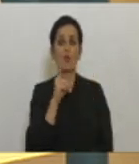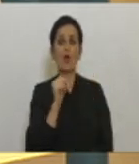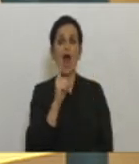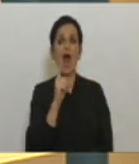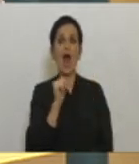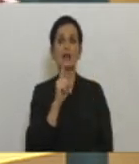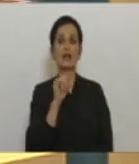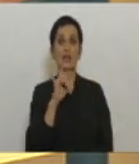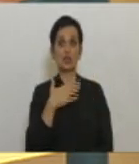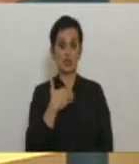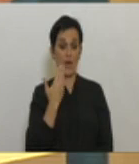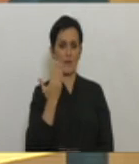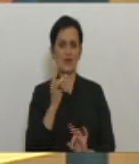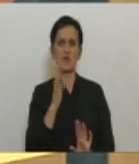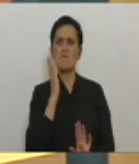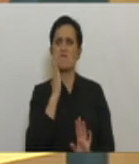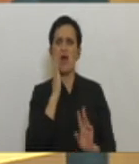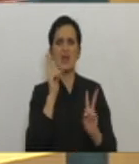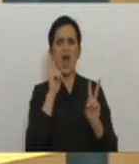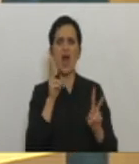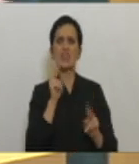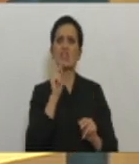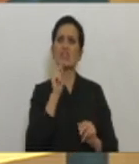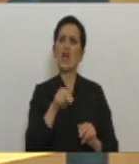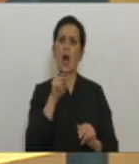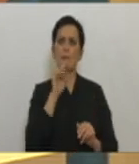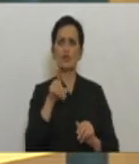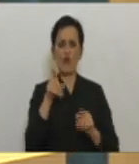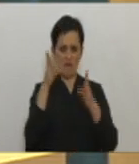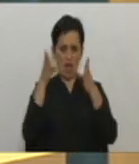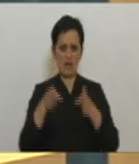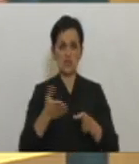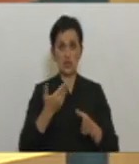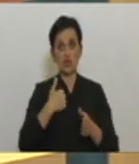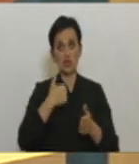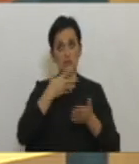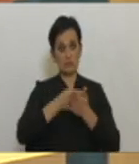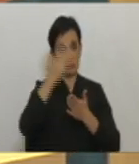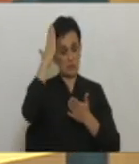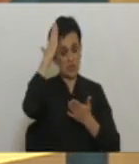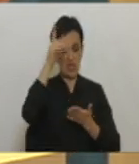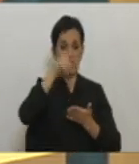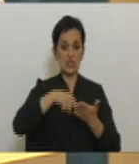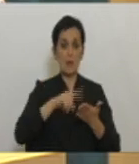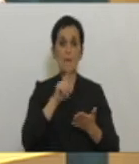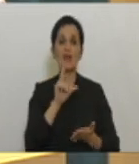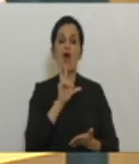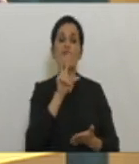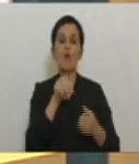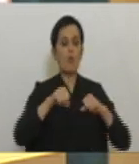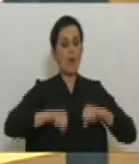ჩემს გამოსვლას მართლა არ ვიცი დამნაშავეა თუ არა ეს ადამიანი მე შეიძლება ჩემს მიწმენა მქონდეს მაგრამ ამის თქმის უფლება და საშუალება